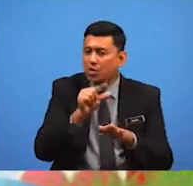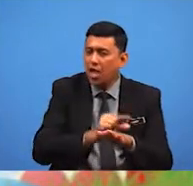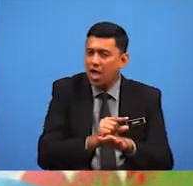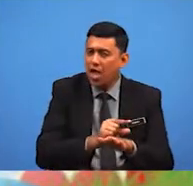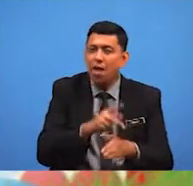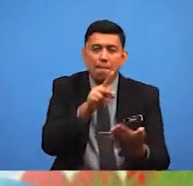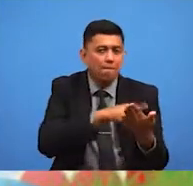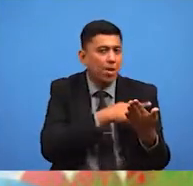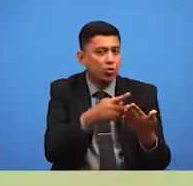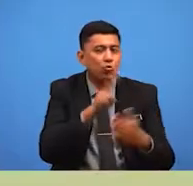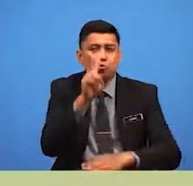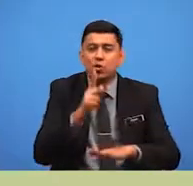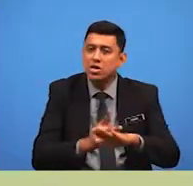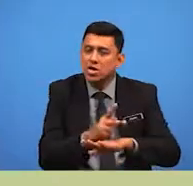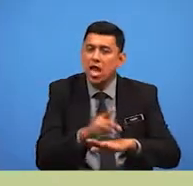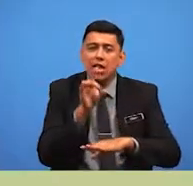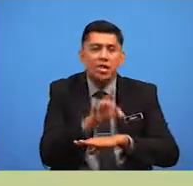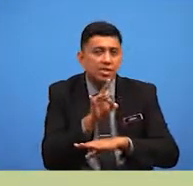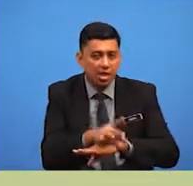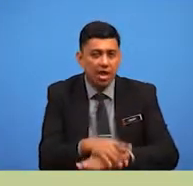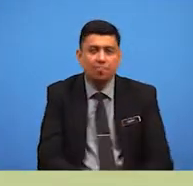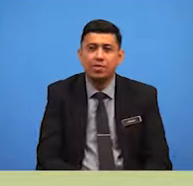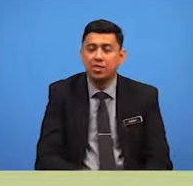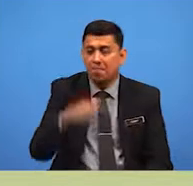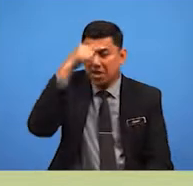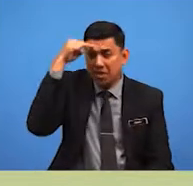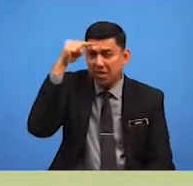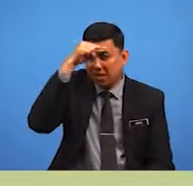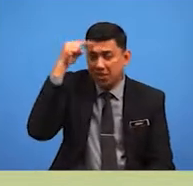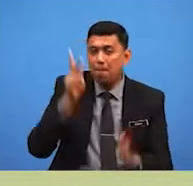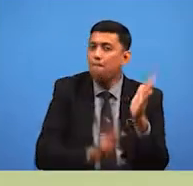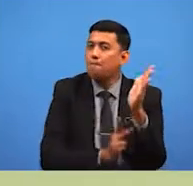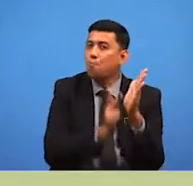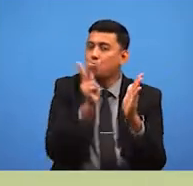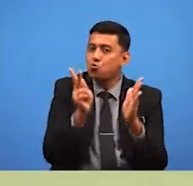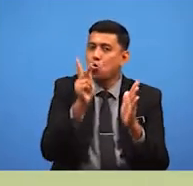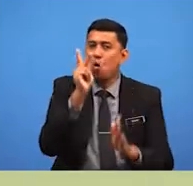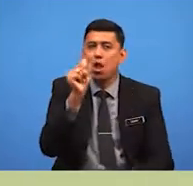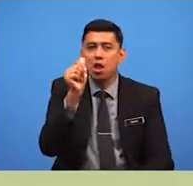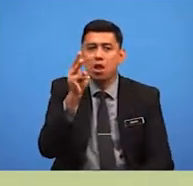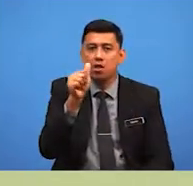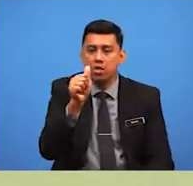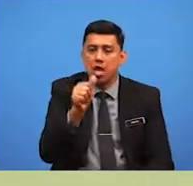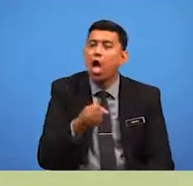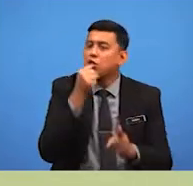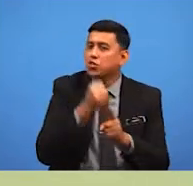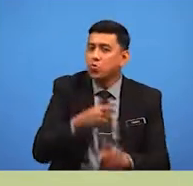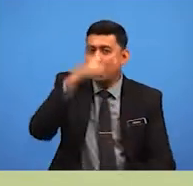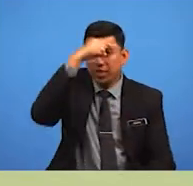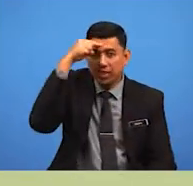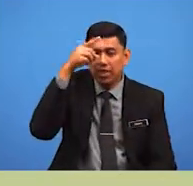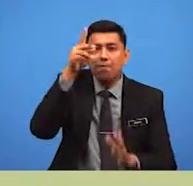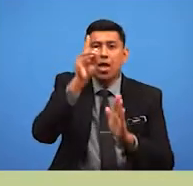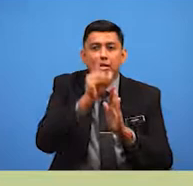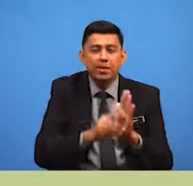kerat nasihat, iaitu hitam-hitam pucuk kawa, sungguh hitam dipandang